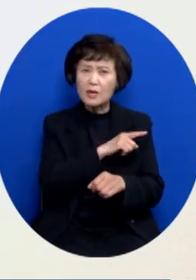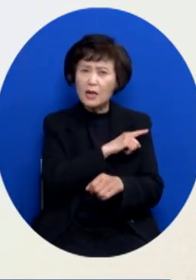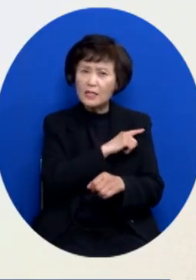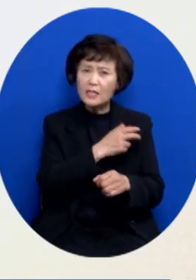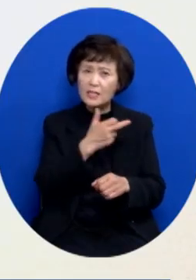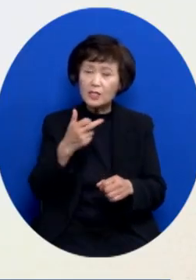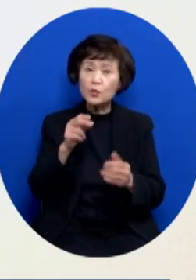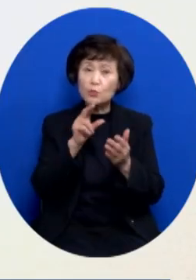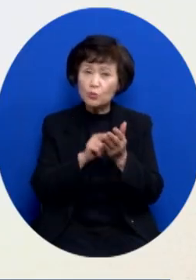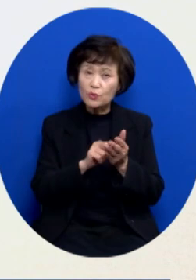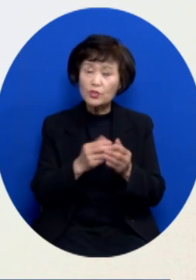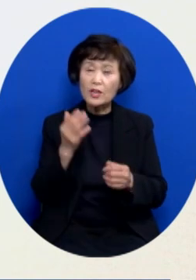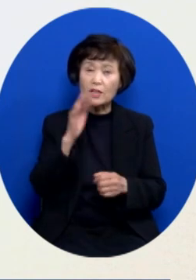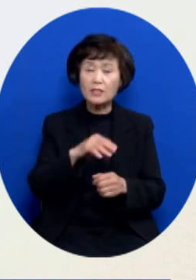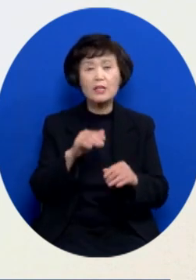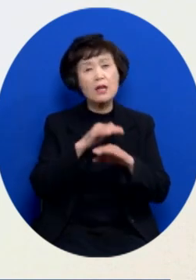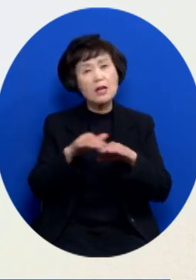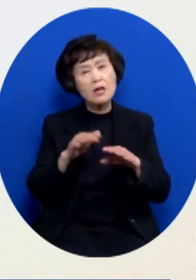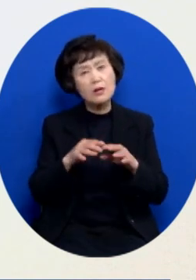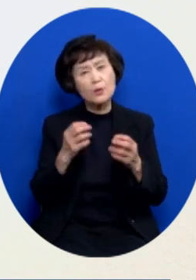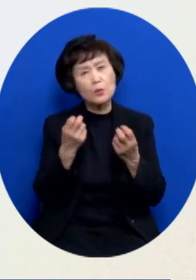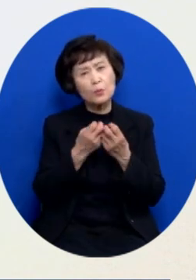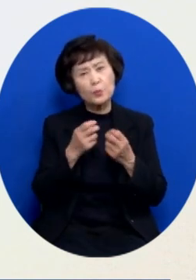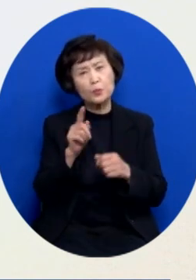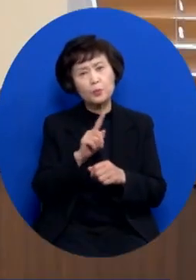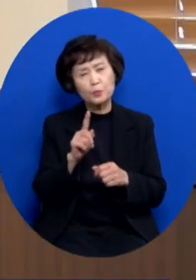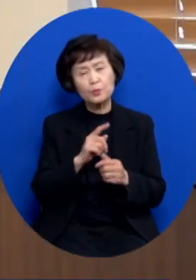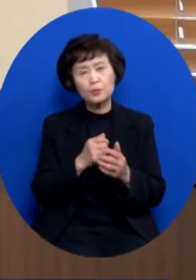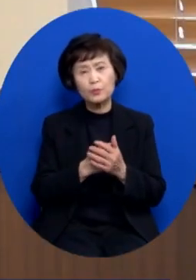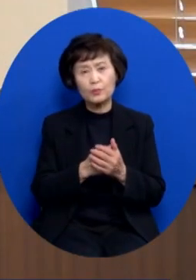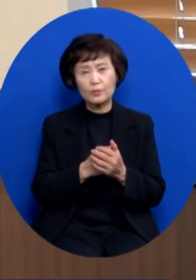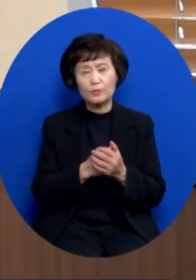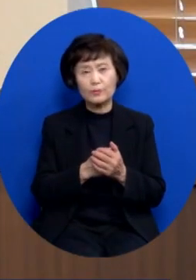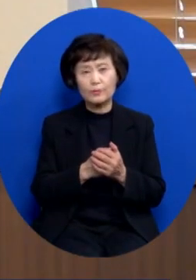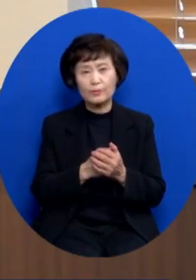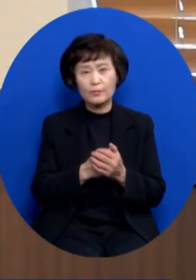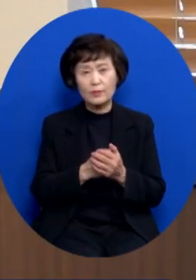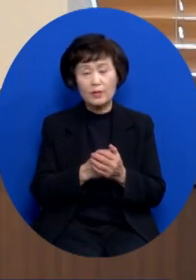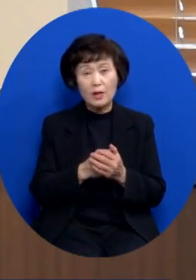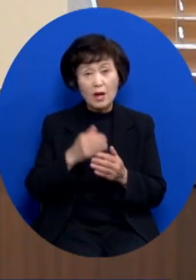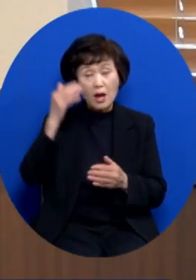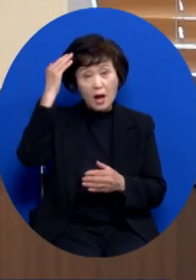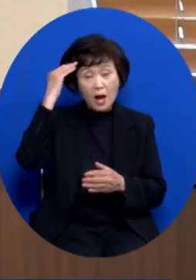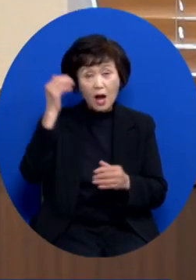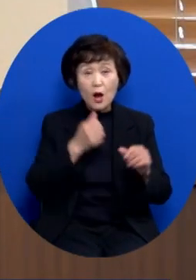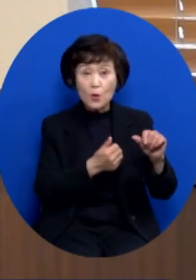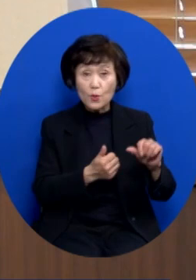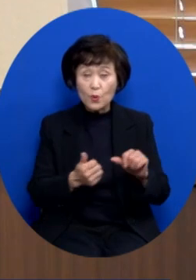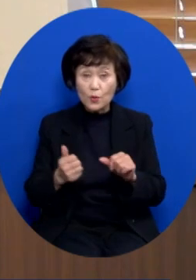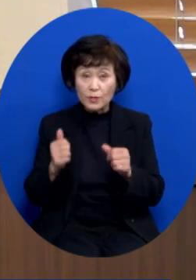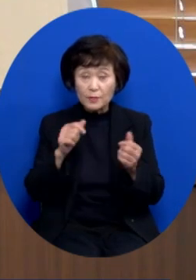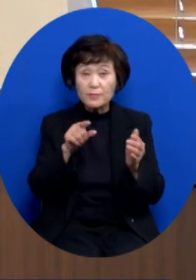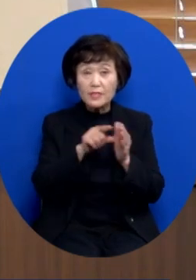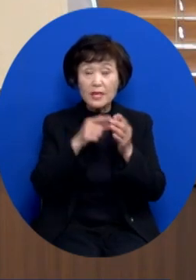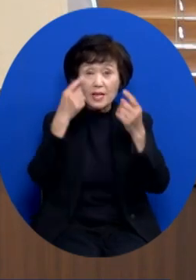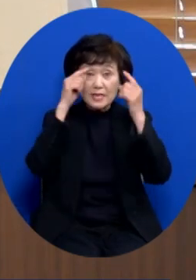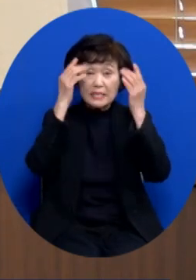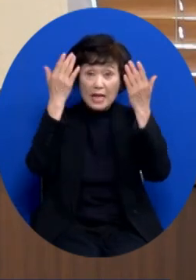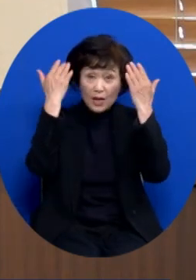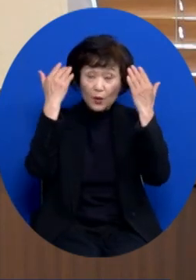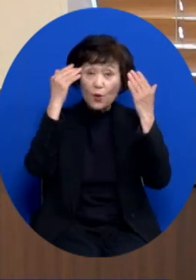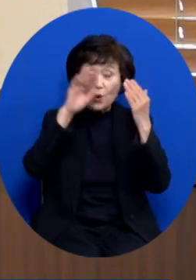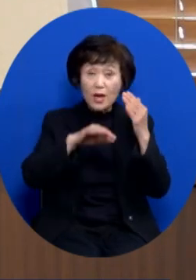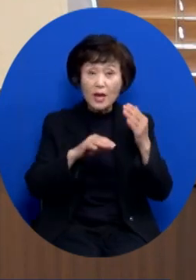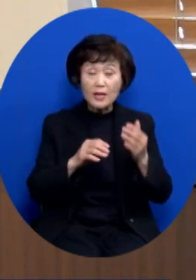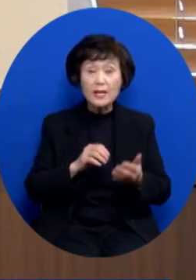문제를 어떻게 해결해 나가야 될지 구체적으로 좀 말씀을 좀 해주십시오. 네, 우리 한국 침례신학대학교는 그 입학